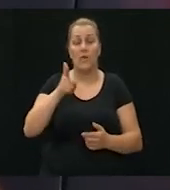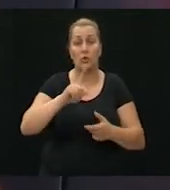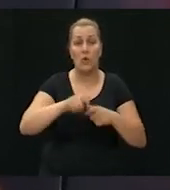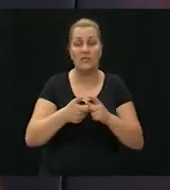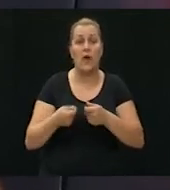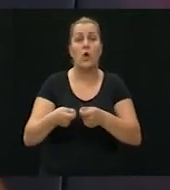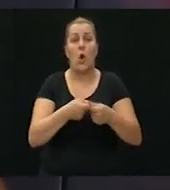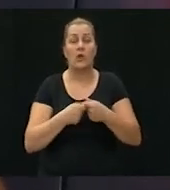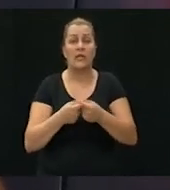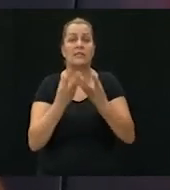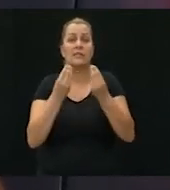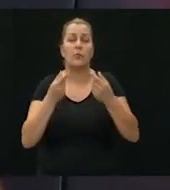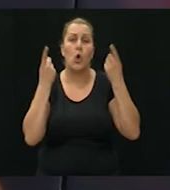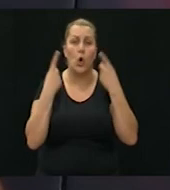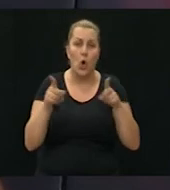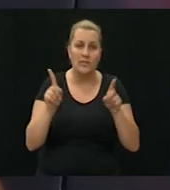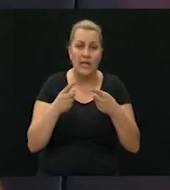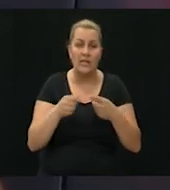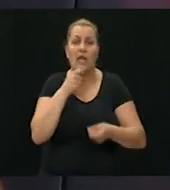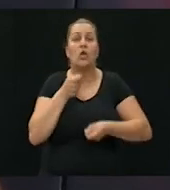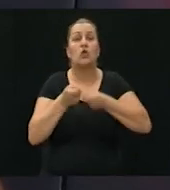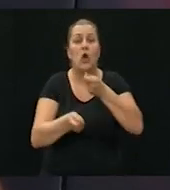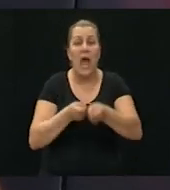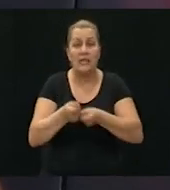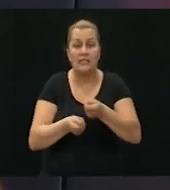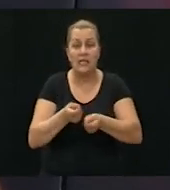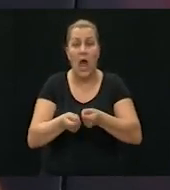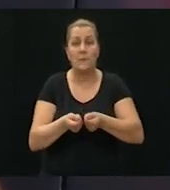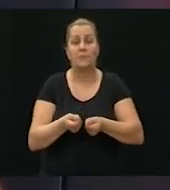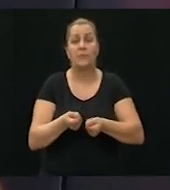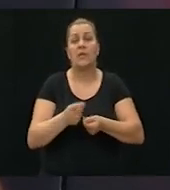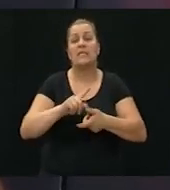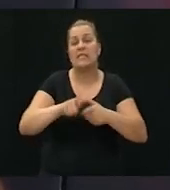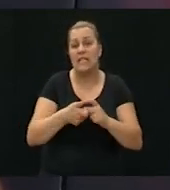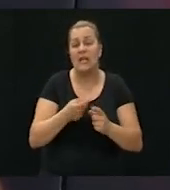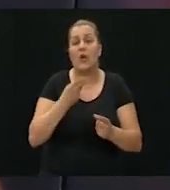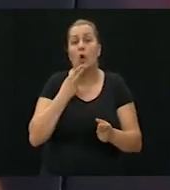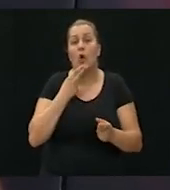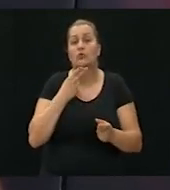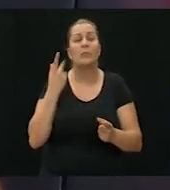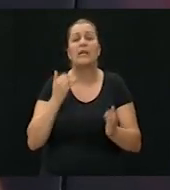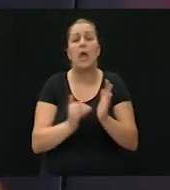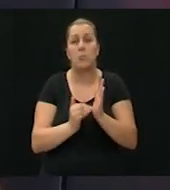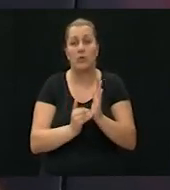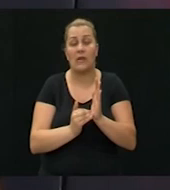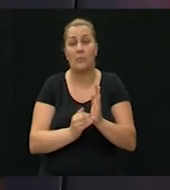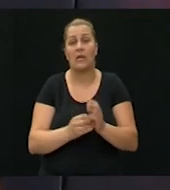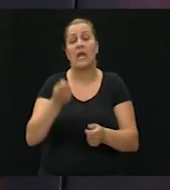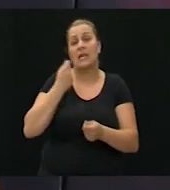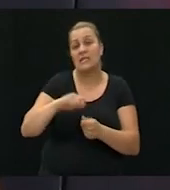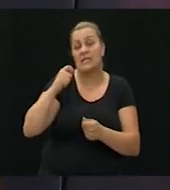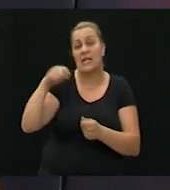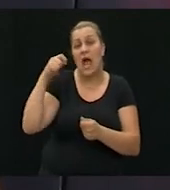je organizacija mnogobrojnih koncerata i donacija istih sredstava za one koje su bili najpotrebniji.